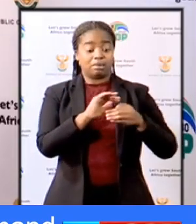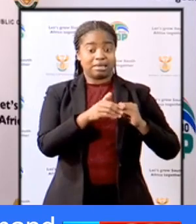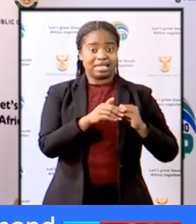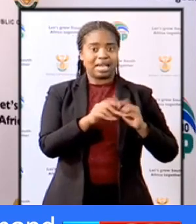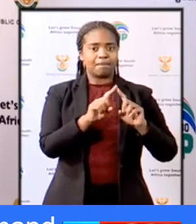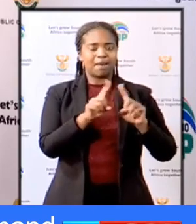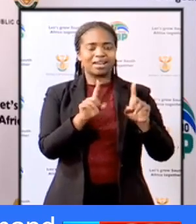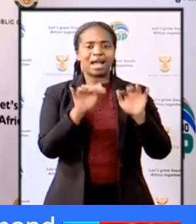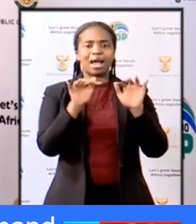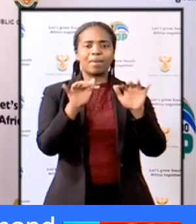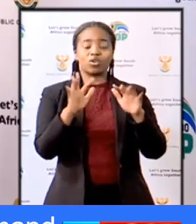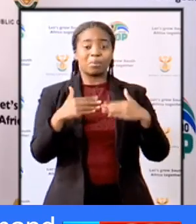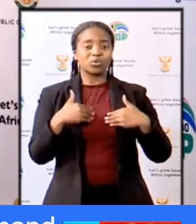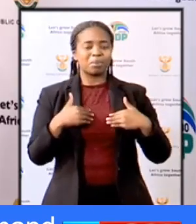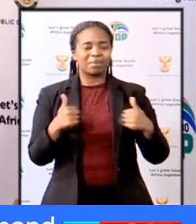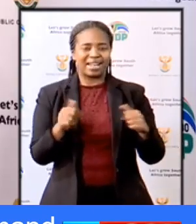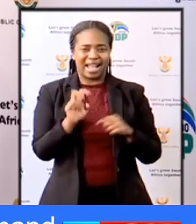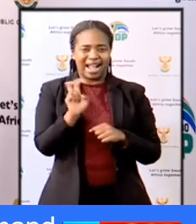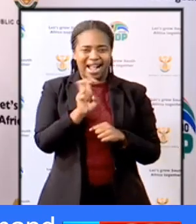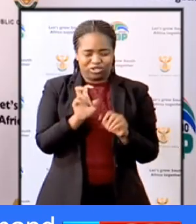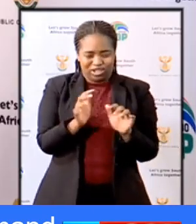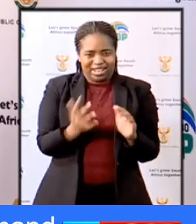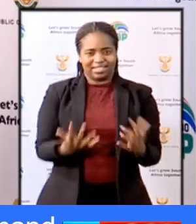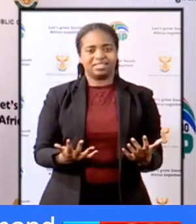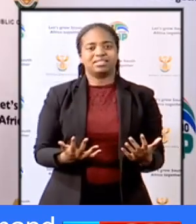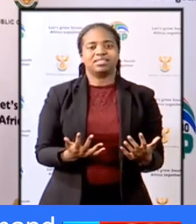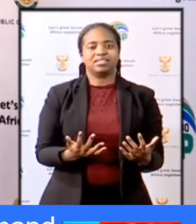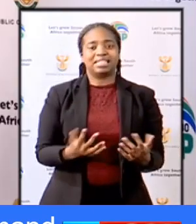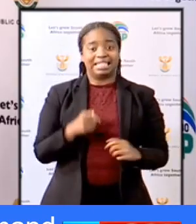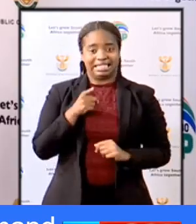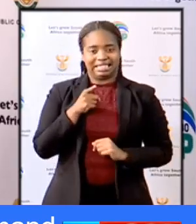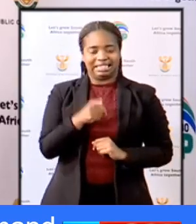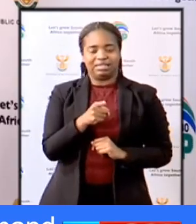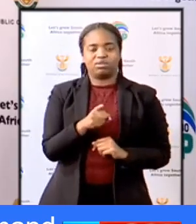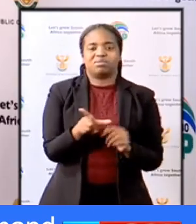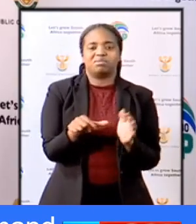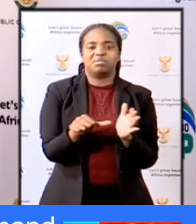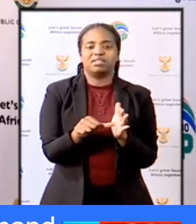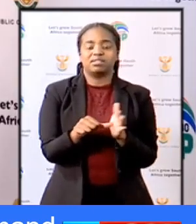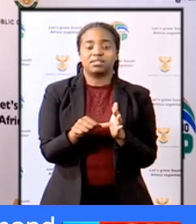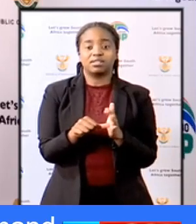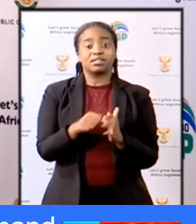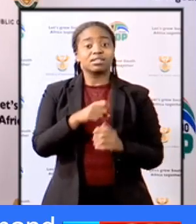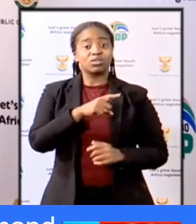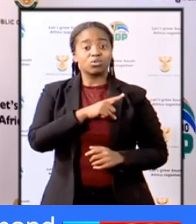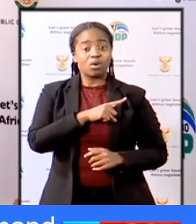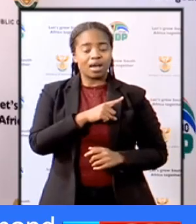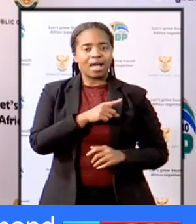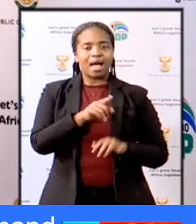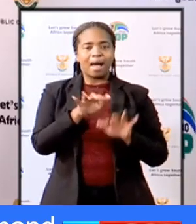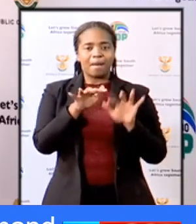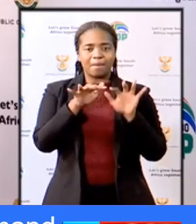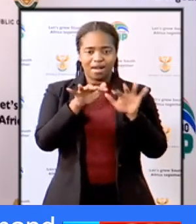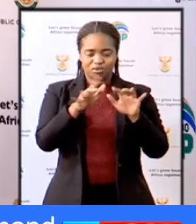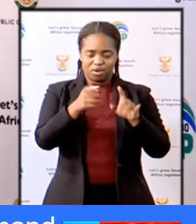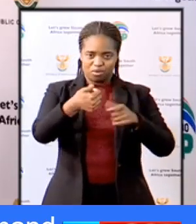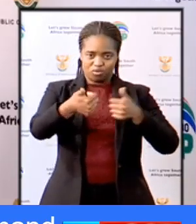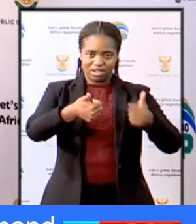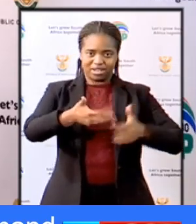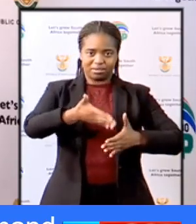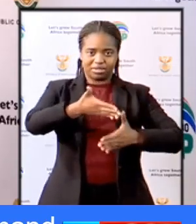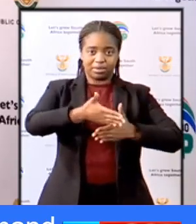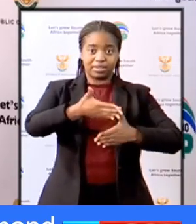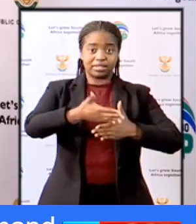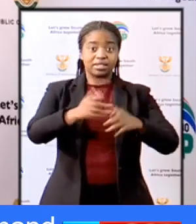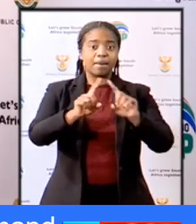ukuthi abantu bazophila kanjani. Yiko ke kuthiwe umnotho awuvulwe